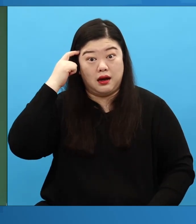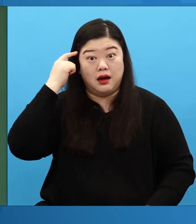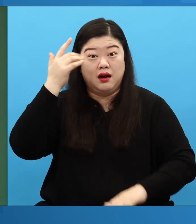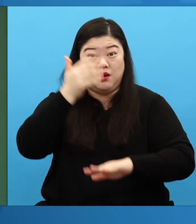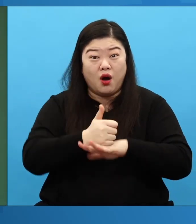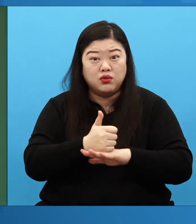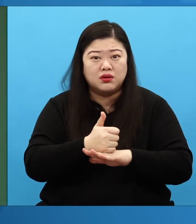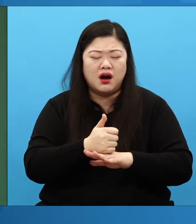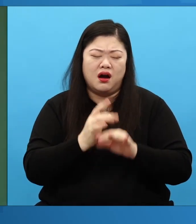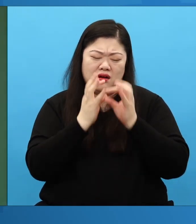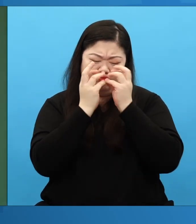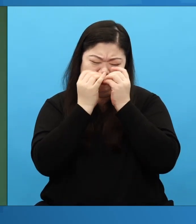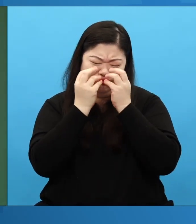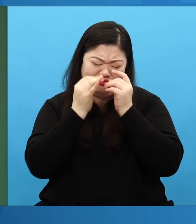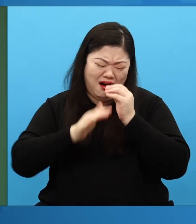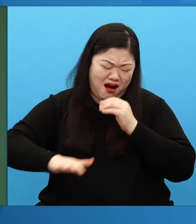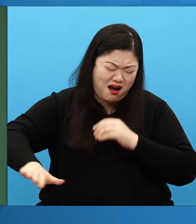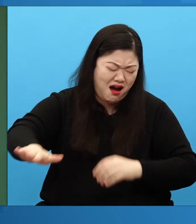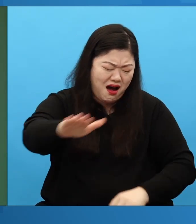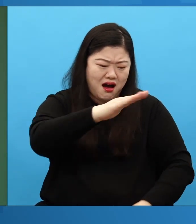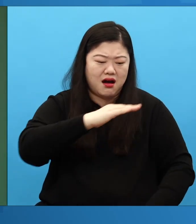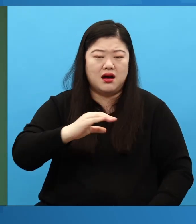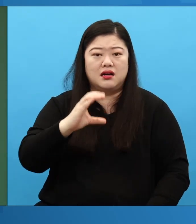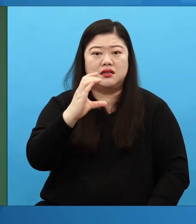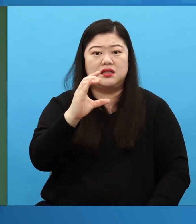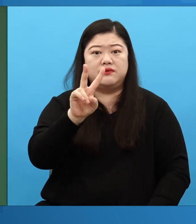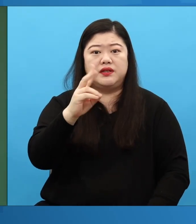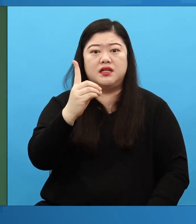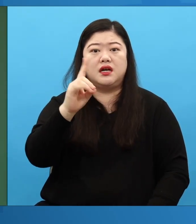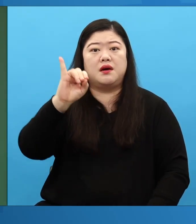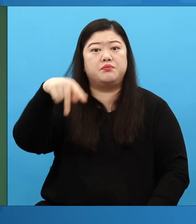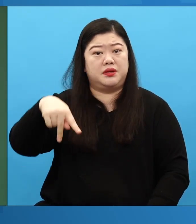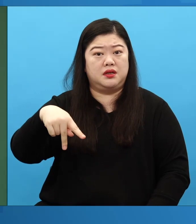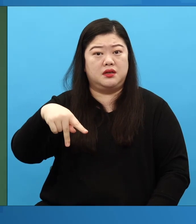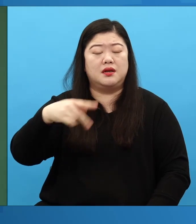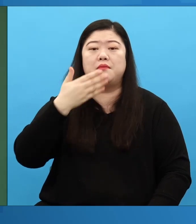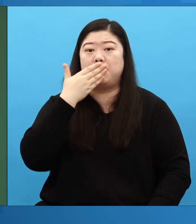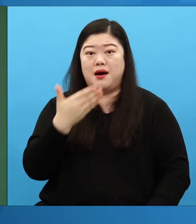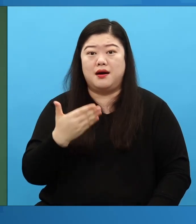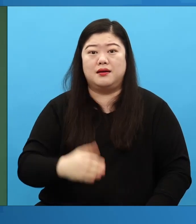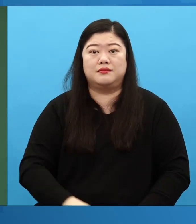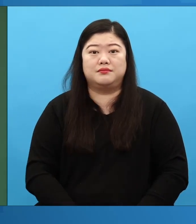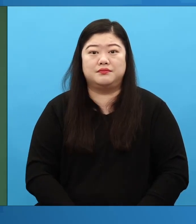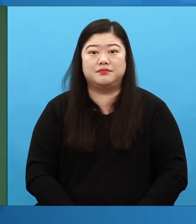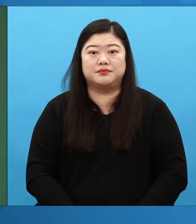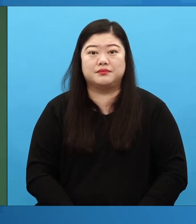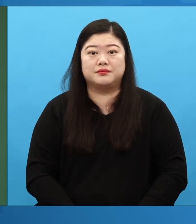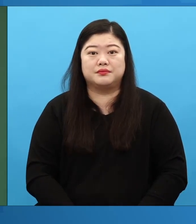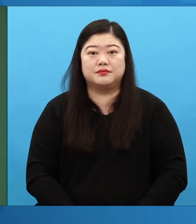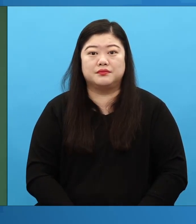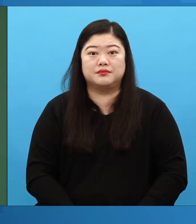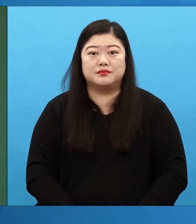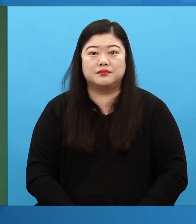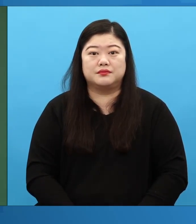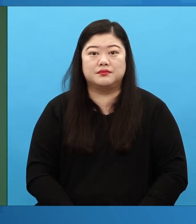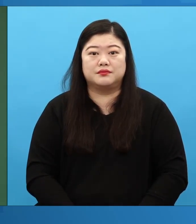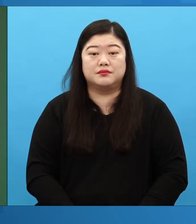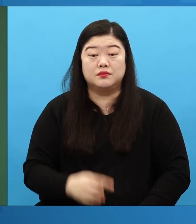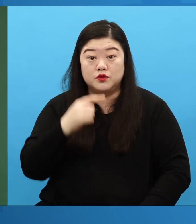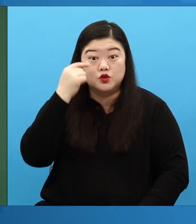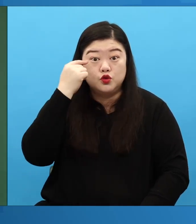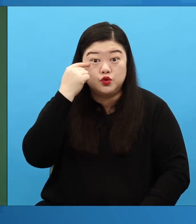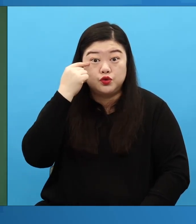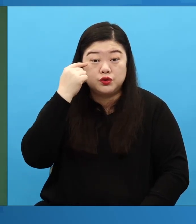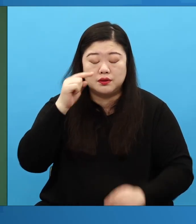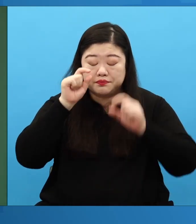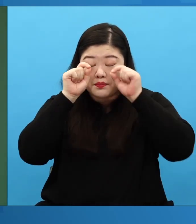point, all things become 중요한 전환점을 내가 못 만들었기 때문에 모든 것이 내게 어려움이 되지만은 딱 만들면 모든 것이 CVDIP. Everything becomes